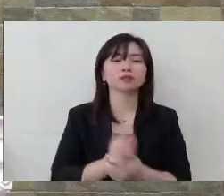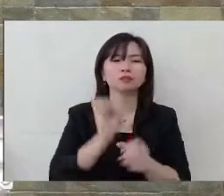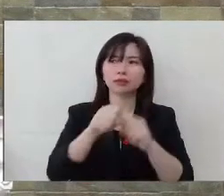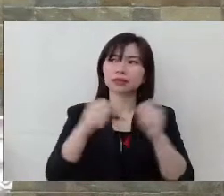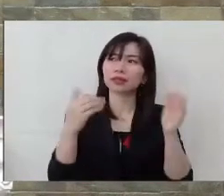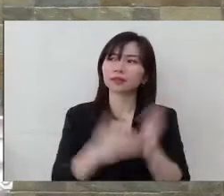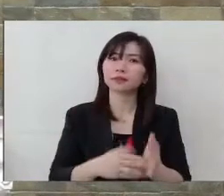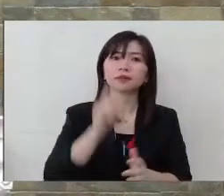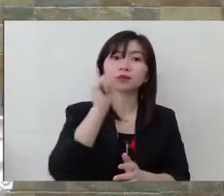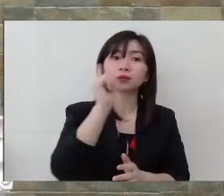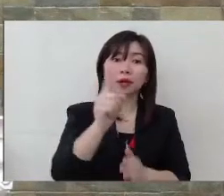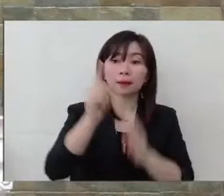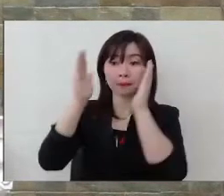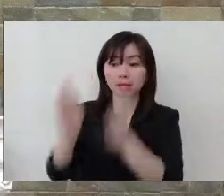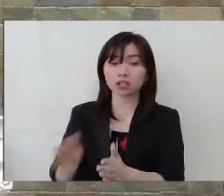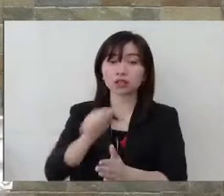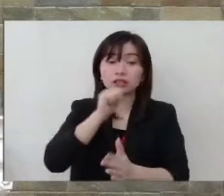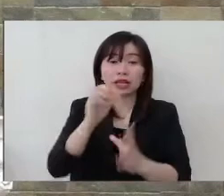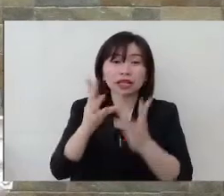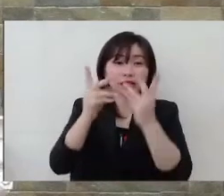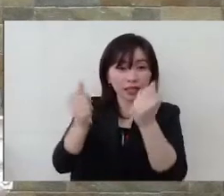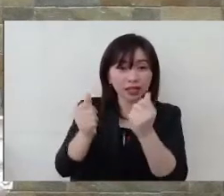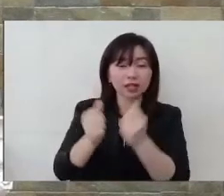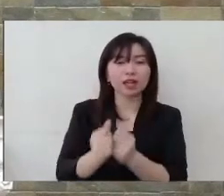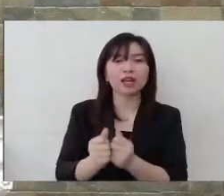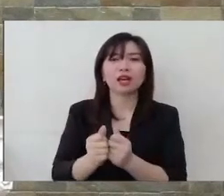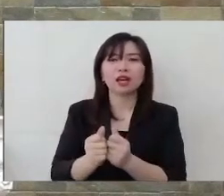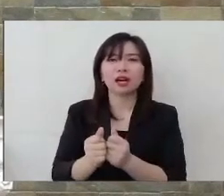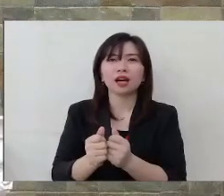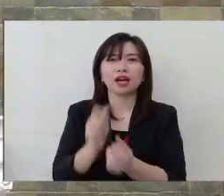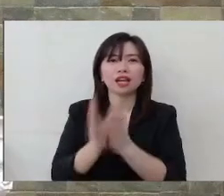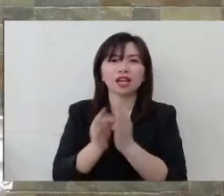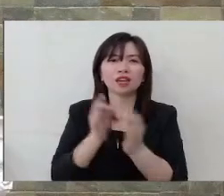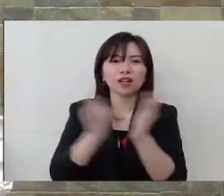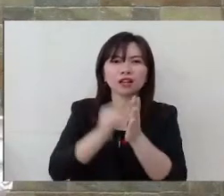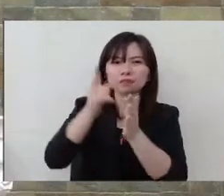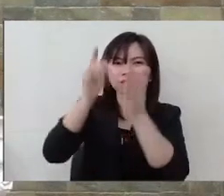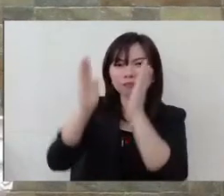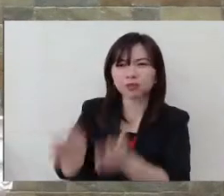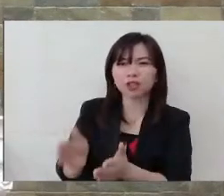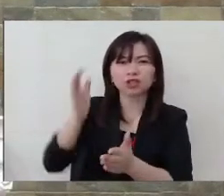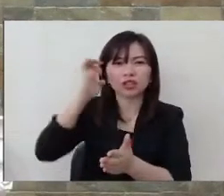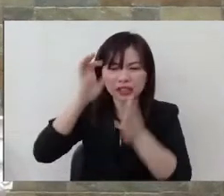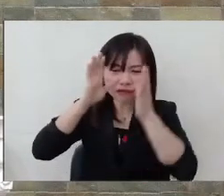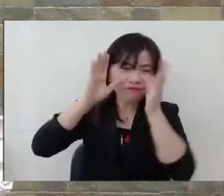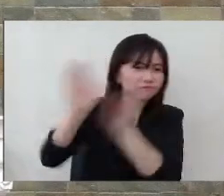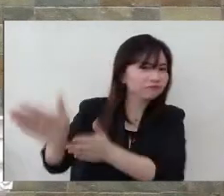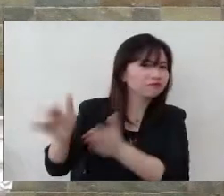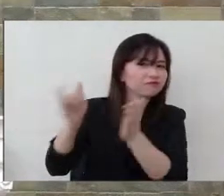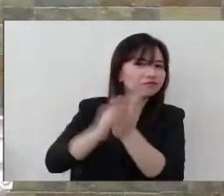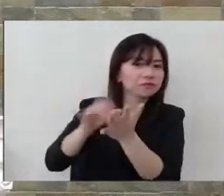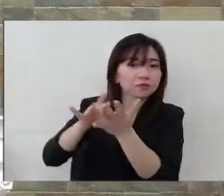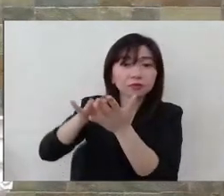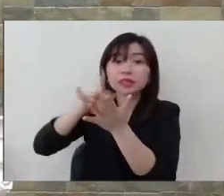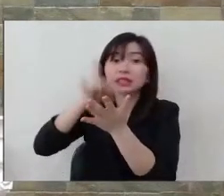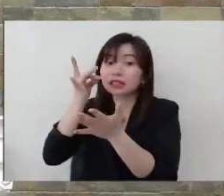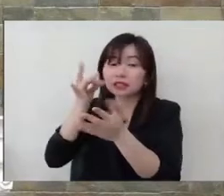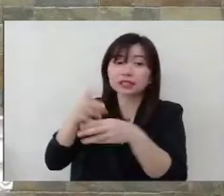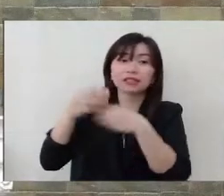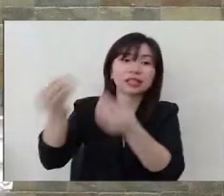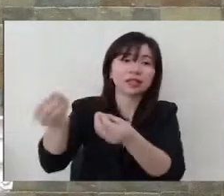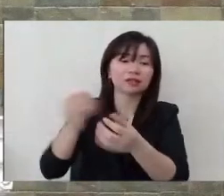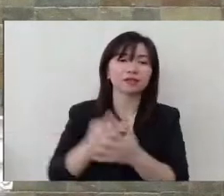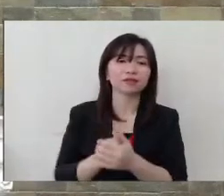sakit, hindi yan gagaling kapag yung gamot na binigay sa kanya, tatanggihan niya. Kapag yung gamot na ibinigay sa kanya,